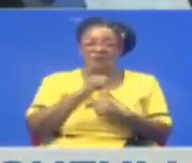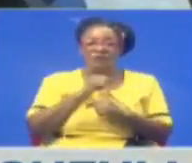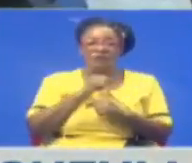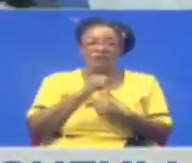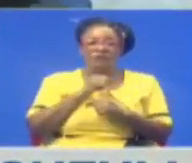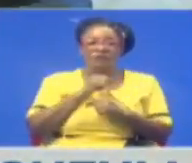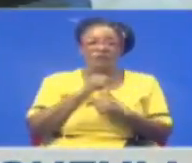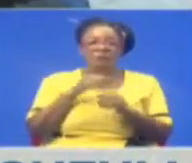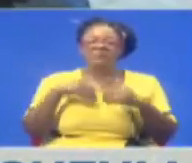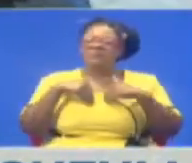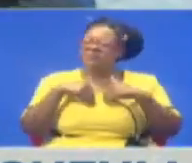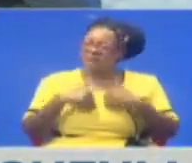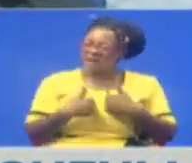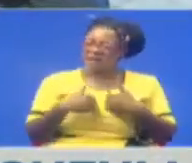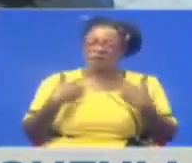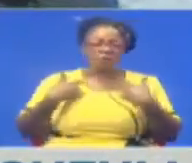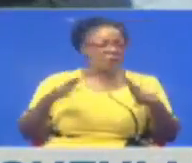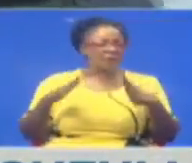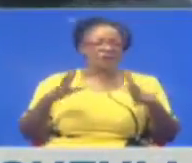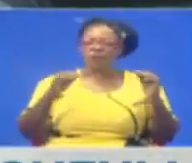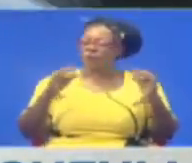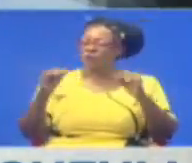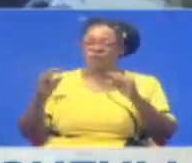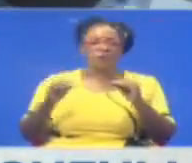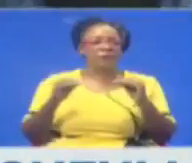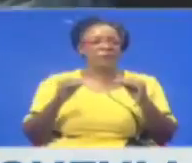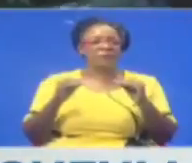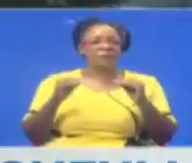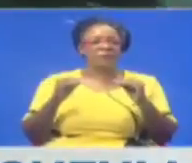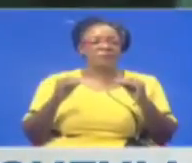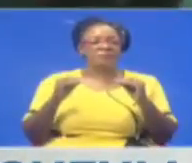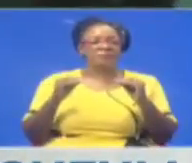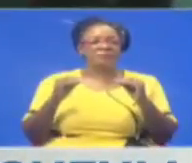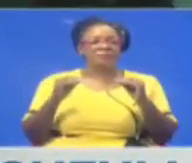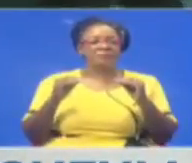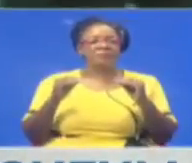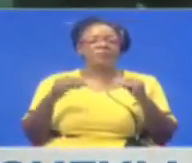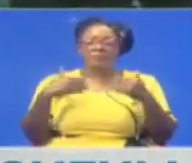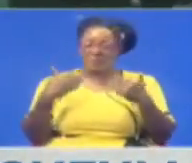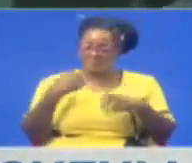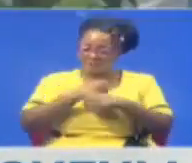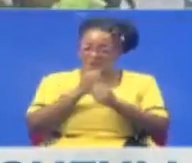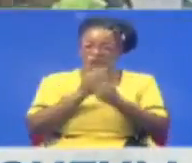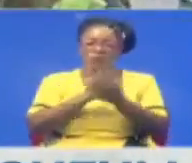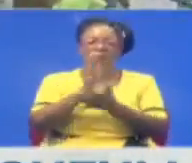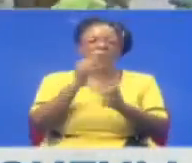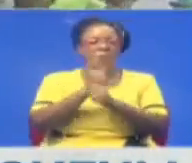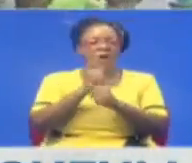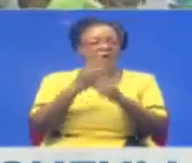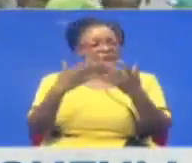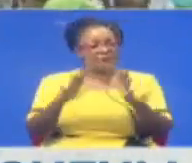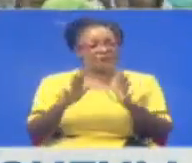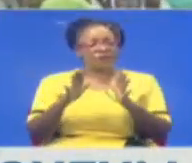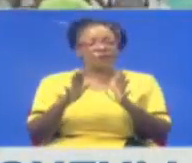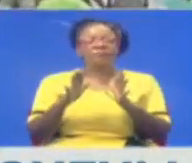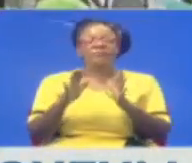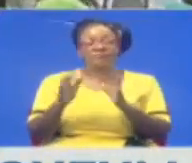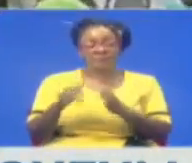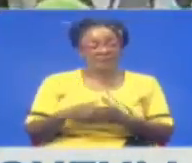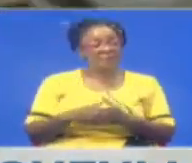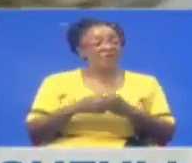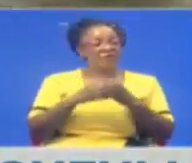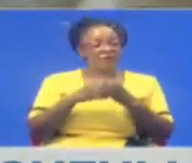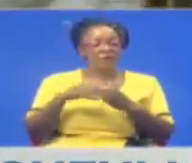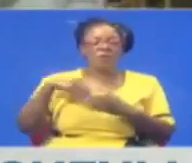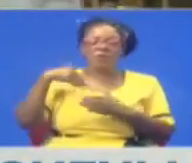maneno, sitaki maneno. Kana alisimamia hii kazi, tusimalize, panga wewe. Magufuli alikuwa mstari wa